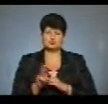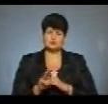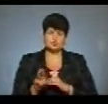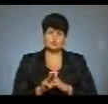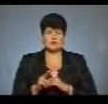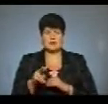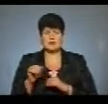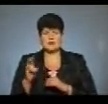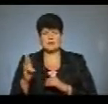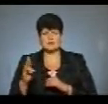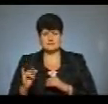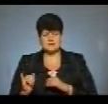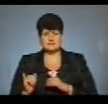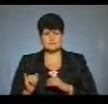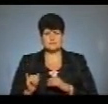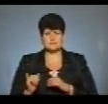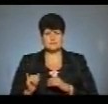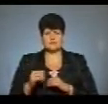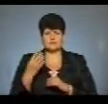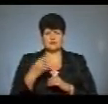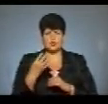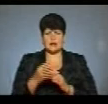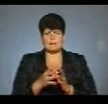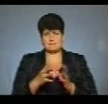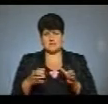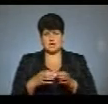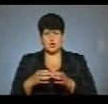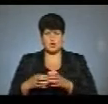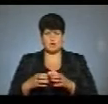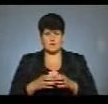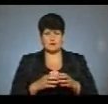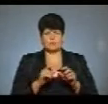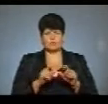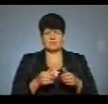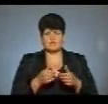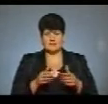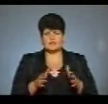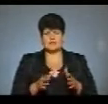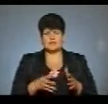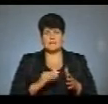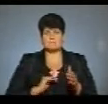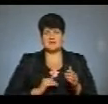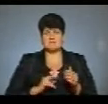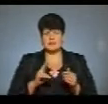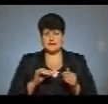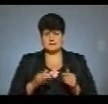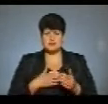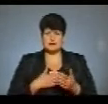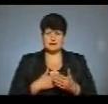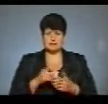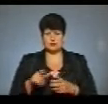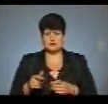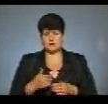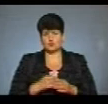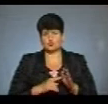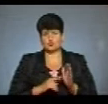в Ланівцях. І у 40 найбільших громадах такі пункти відкриють свої двері для підприємців чи активних людей, котрі